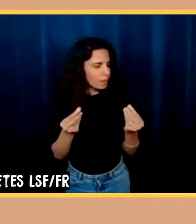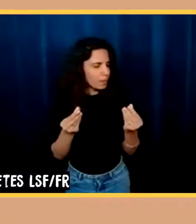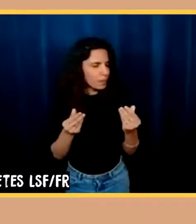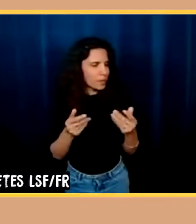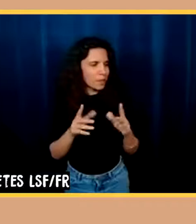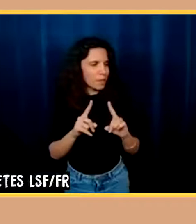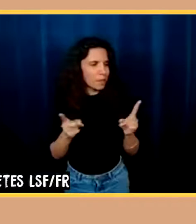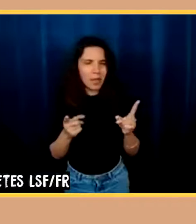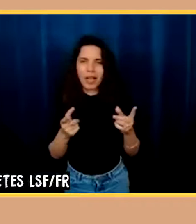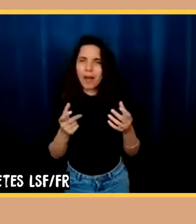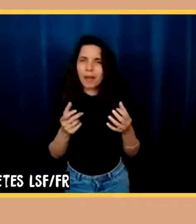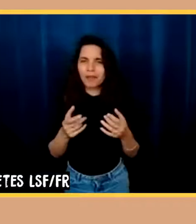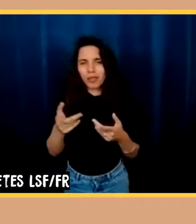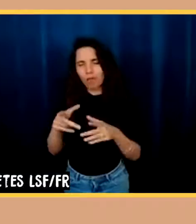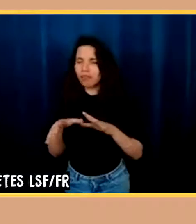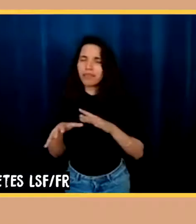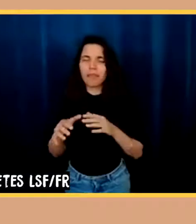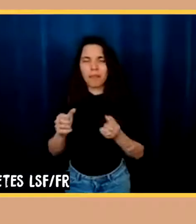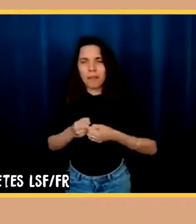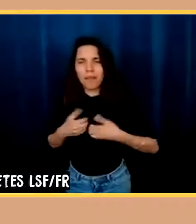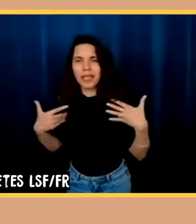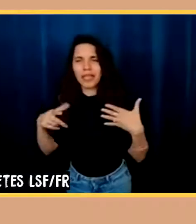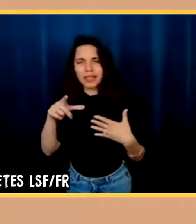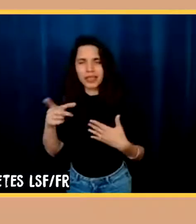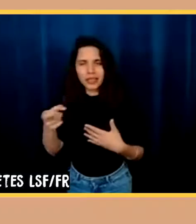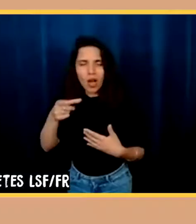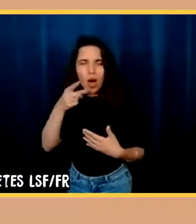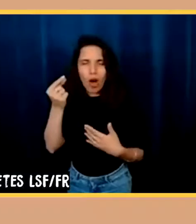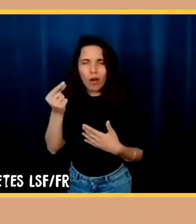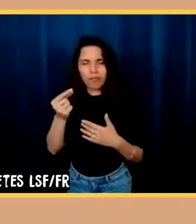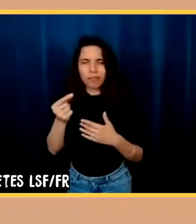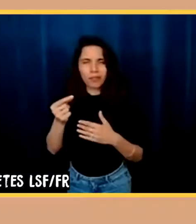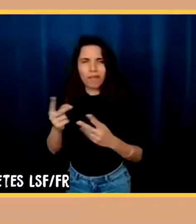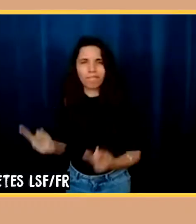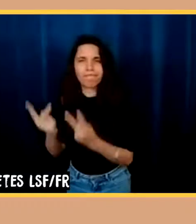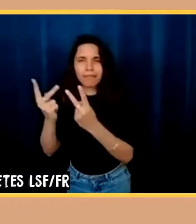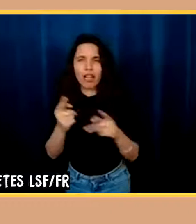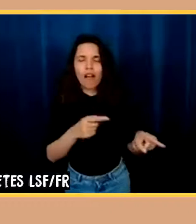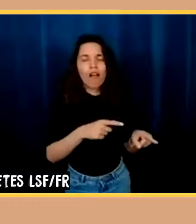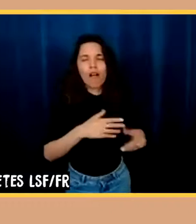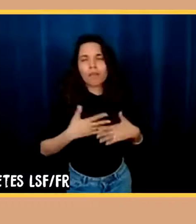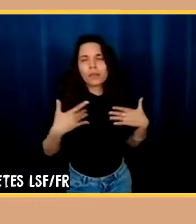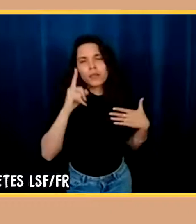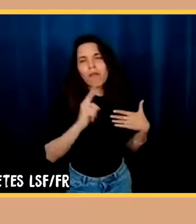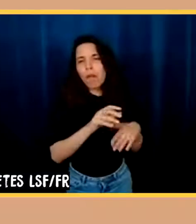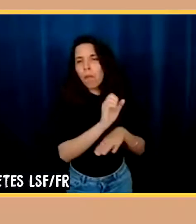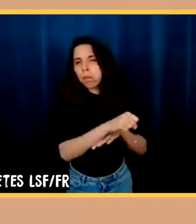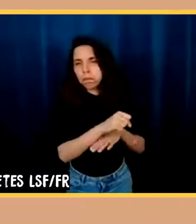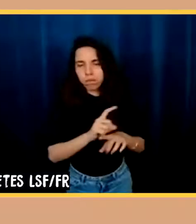préférant le plaisir masculin au détriment du plaisir féminin. Et ça, ce n'est pas quelque chose qui est